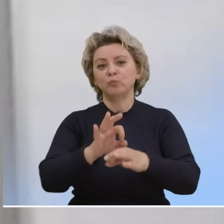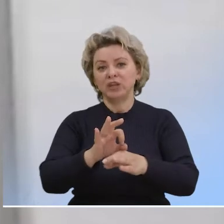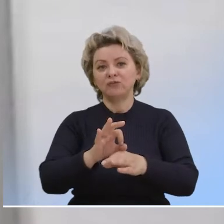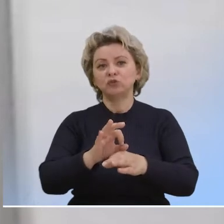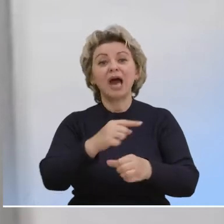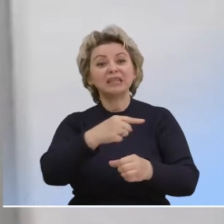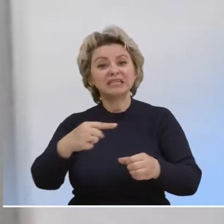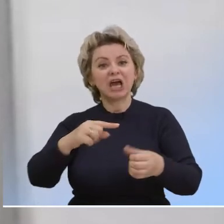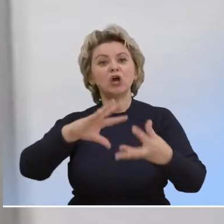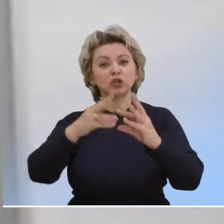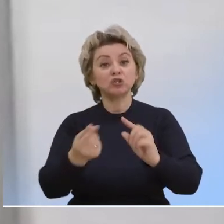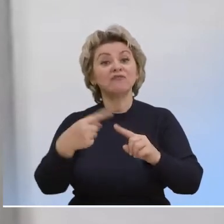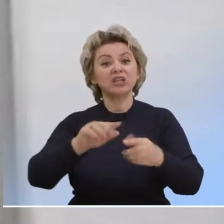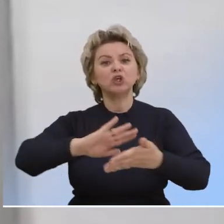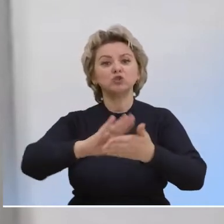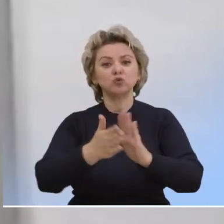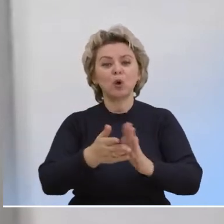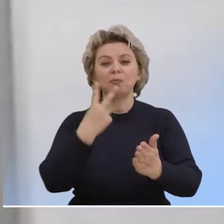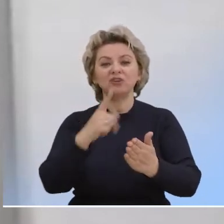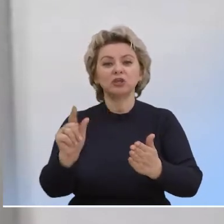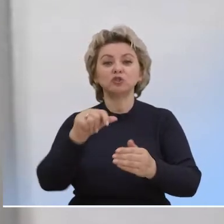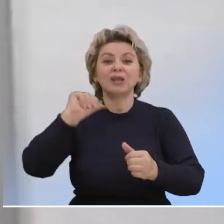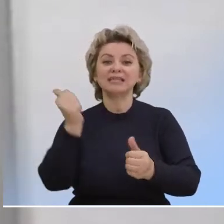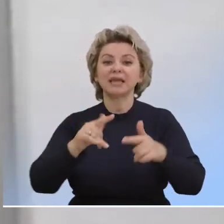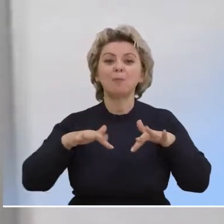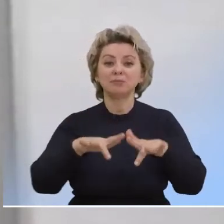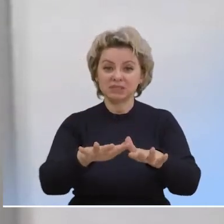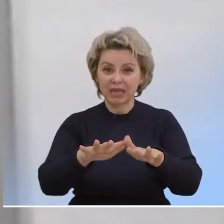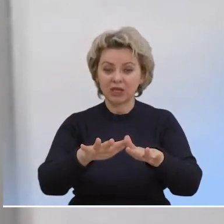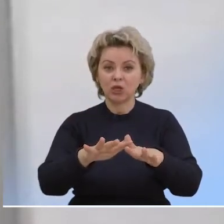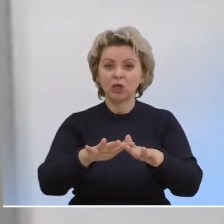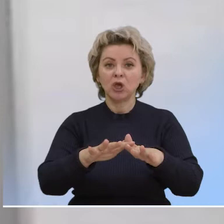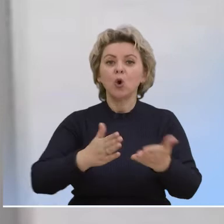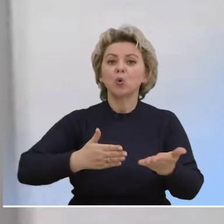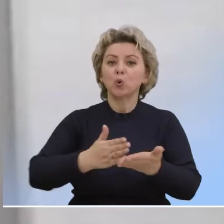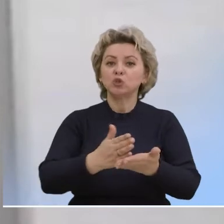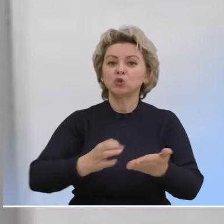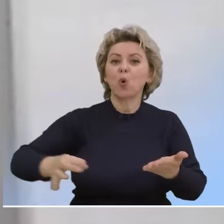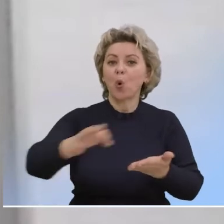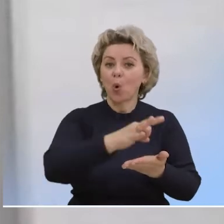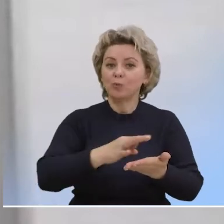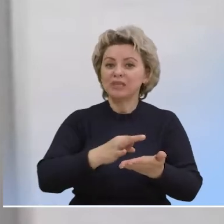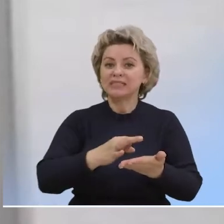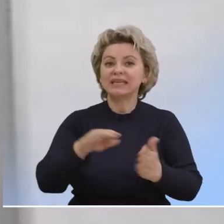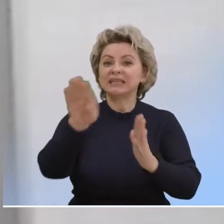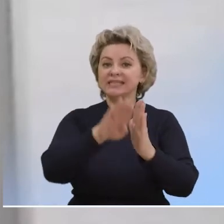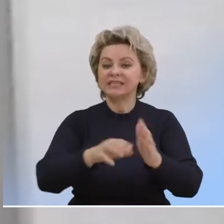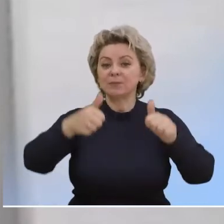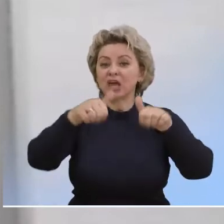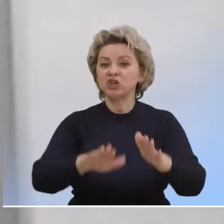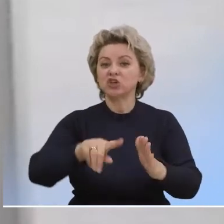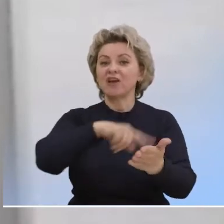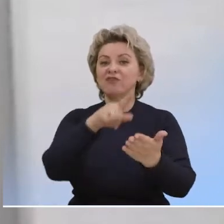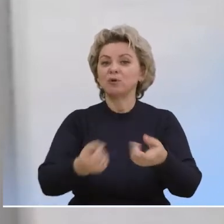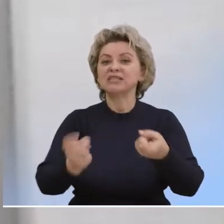к отрицательному результату. В данной же ситуации мы видим, что на самом-то деле курс области, в первую очередь, направлен на системное